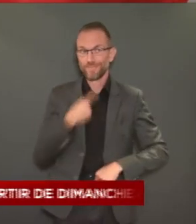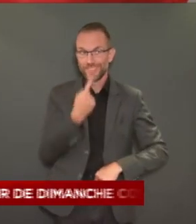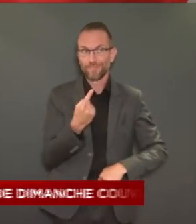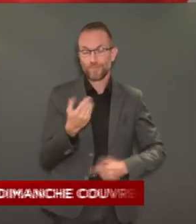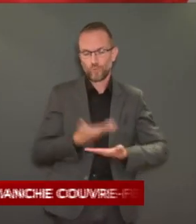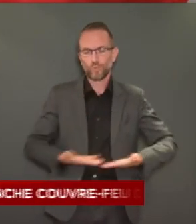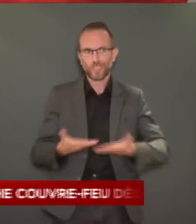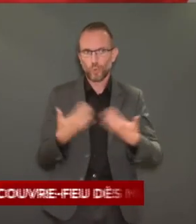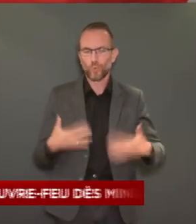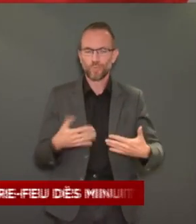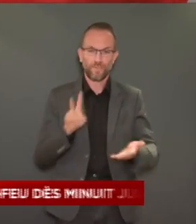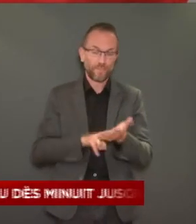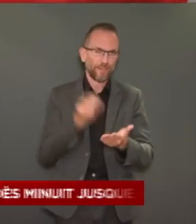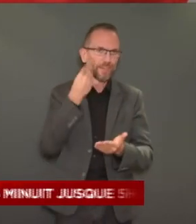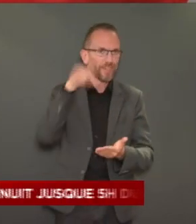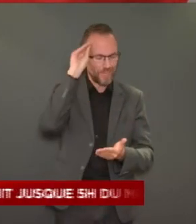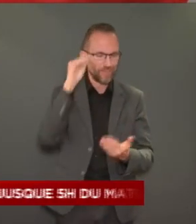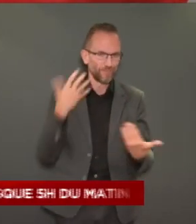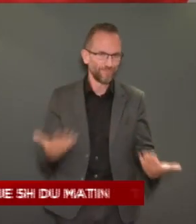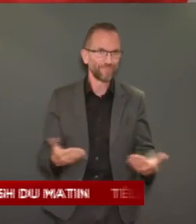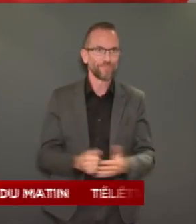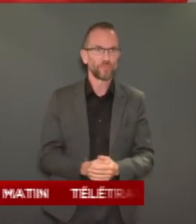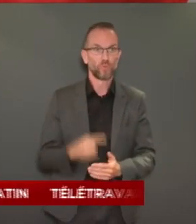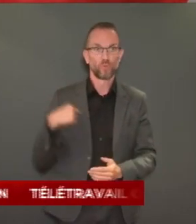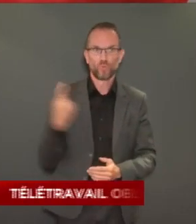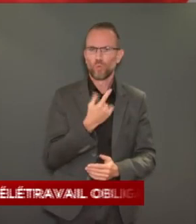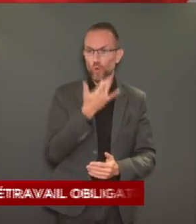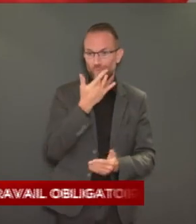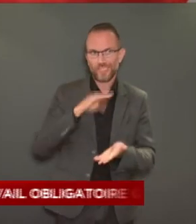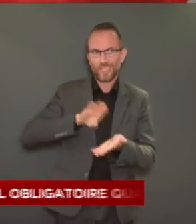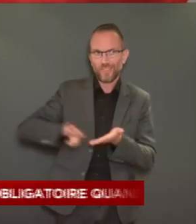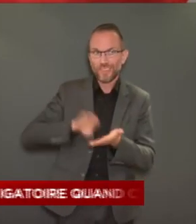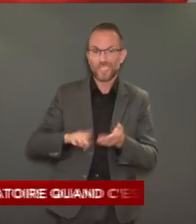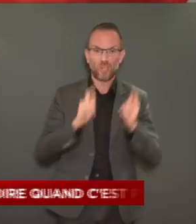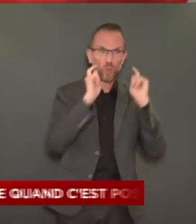On veut éviter que nos hôpitaux, nos médecins généralistes